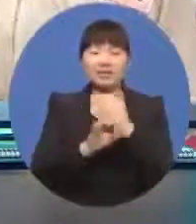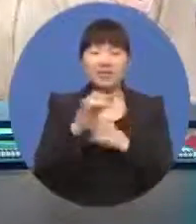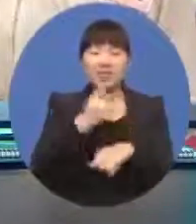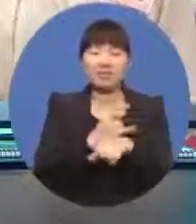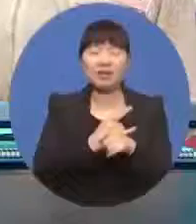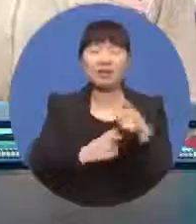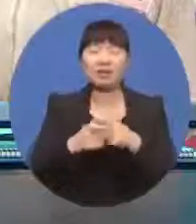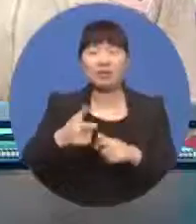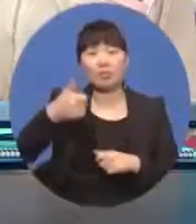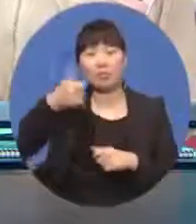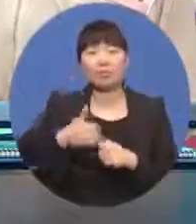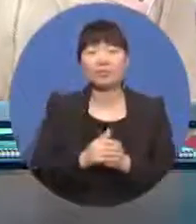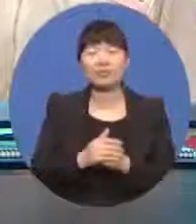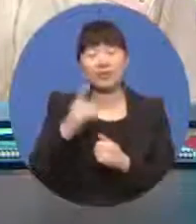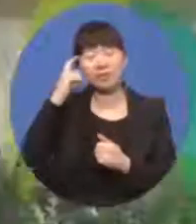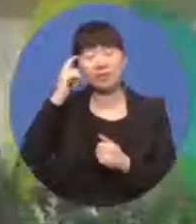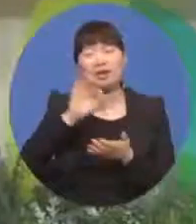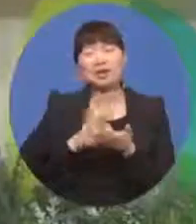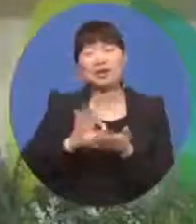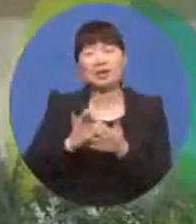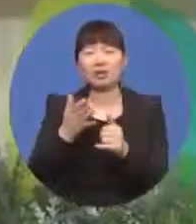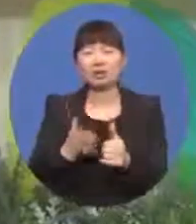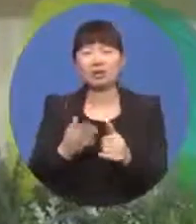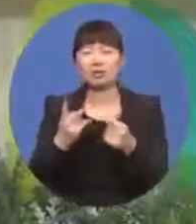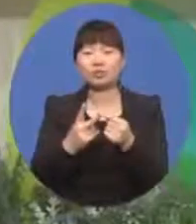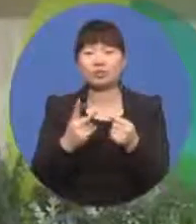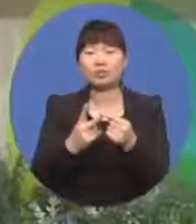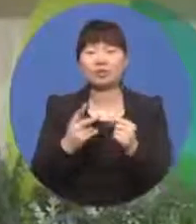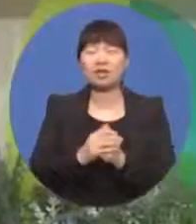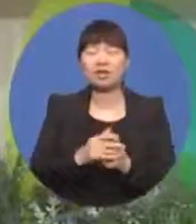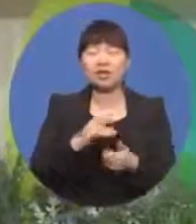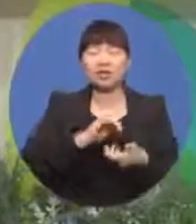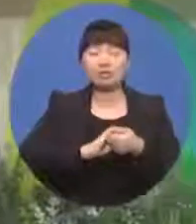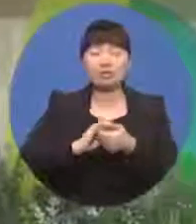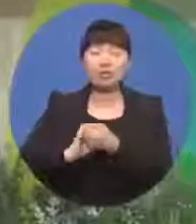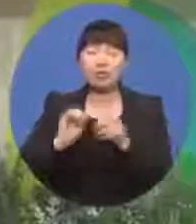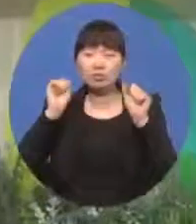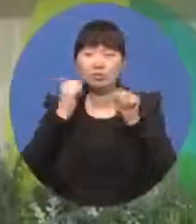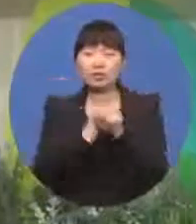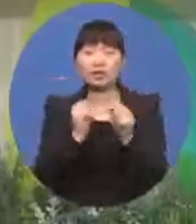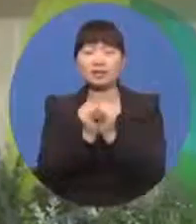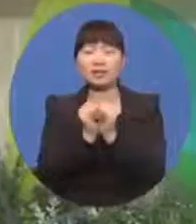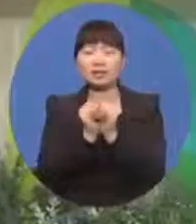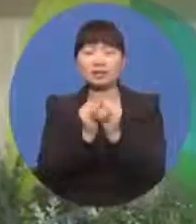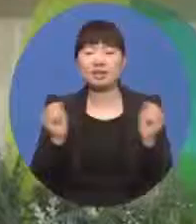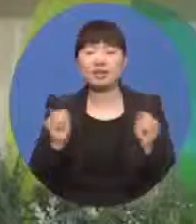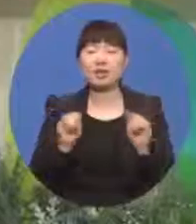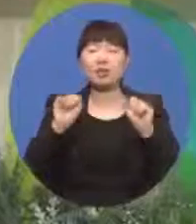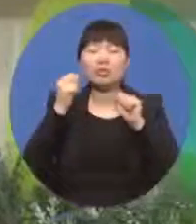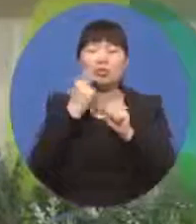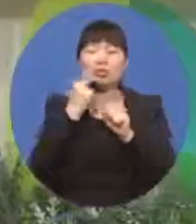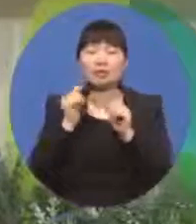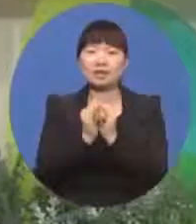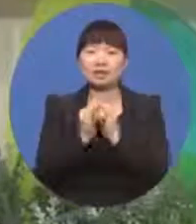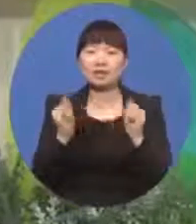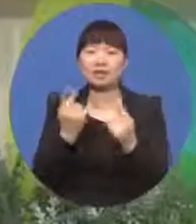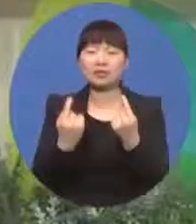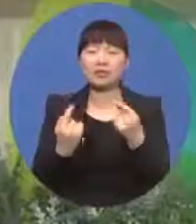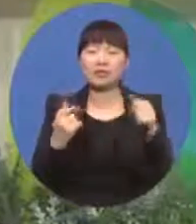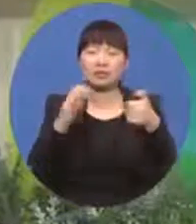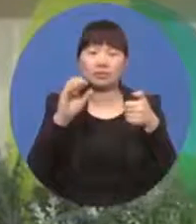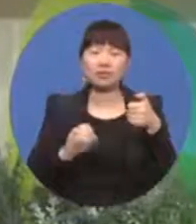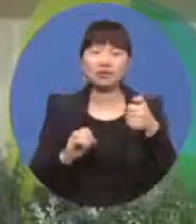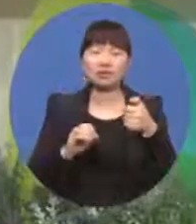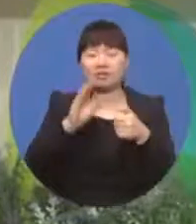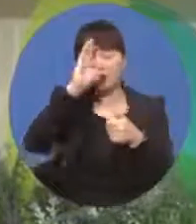그럼 더 좋겠죠. 네. 그래서 머리를 쓰란 얘기고요. 네. 두 번째로 규칙적인 운동을 한 군이 운동을 안 한 군보다 50% 치매